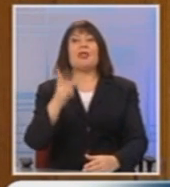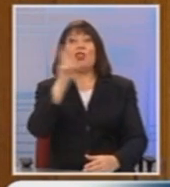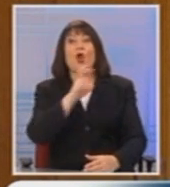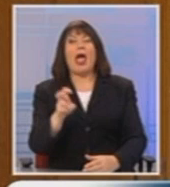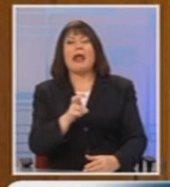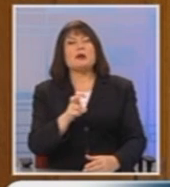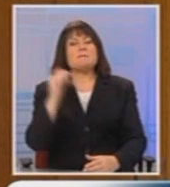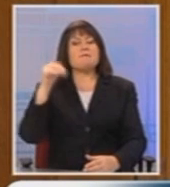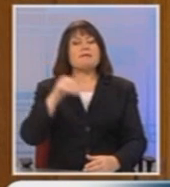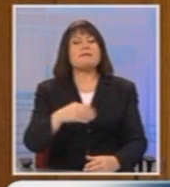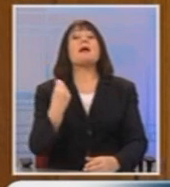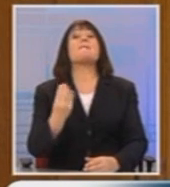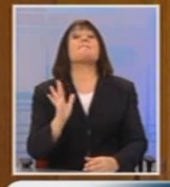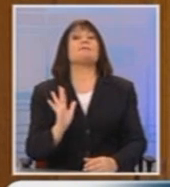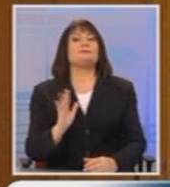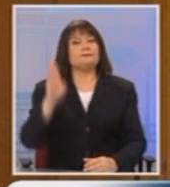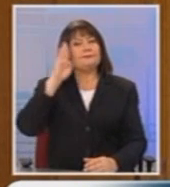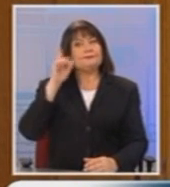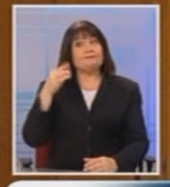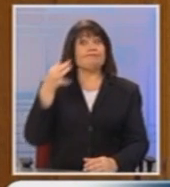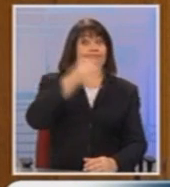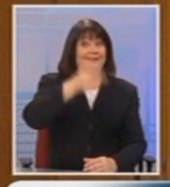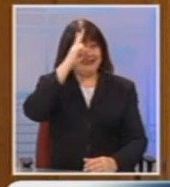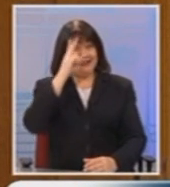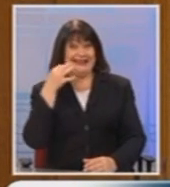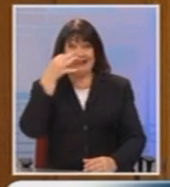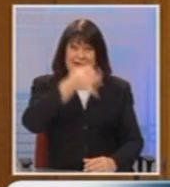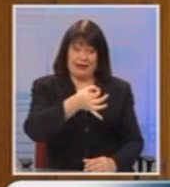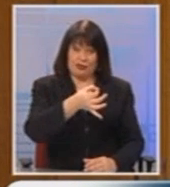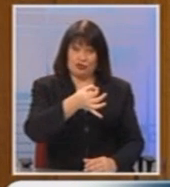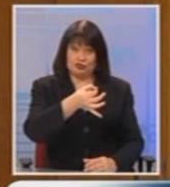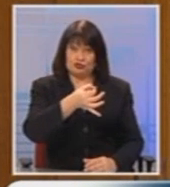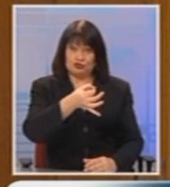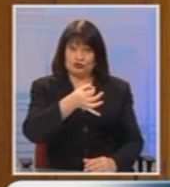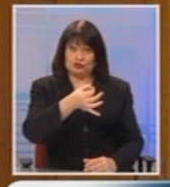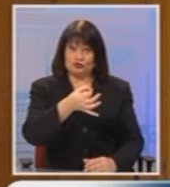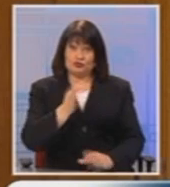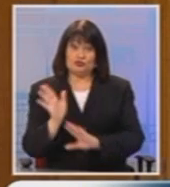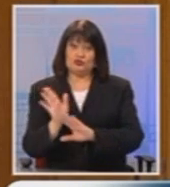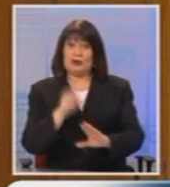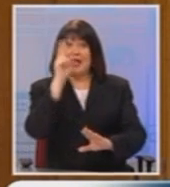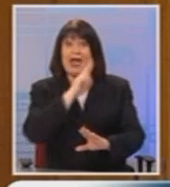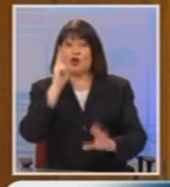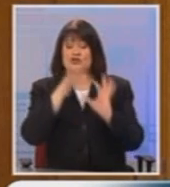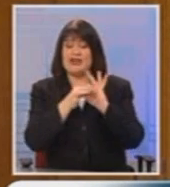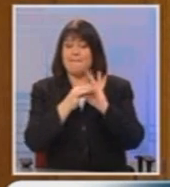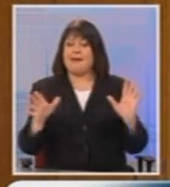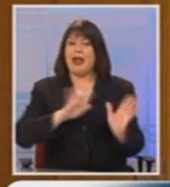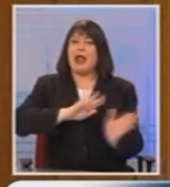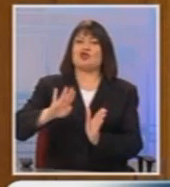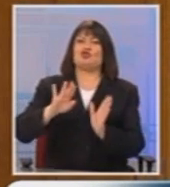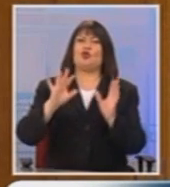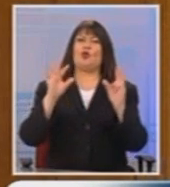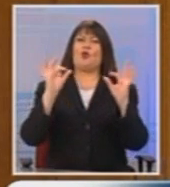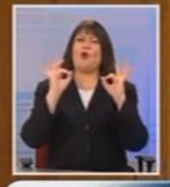δολάριο. Και την ίδια στιγμή οι Αμερικάνοι λένε στους Γερμανούς, εγκαταλείψτε την εξάρτηση ενεργειακή από τη Ρωσία, εγκαταλείψτε τα